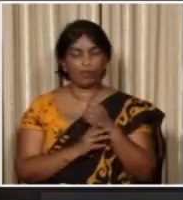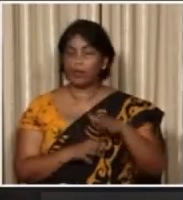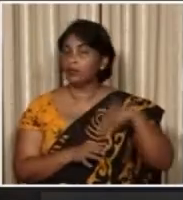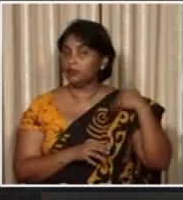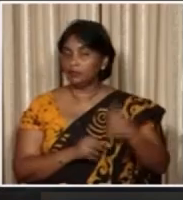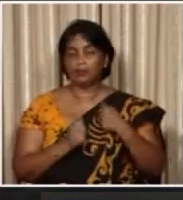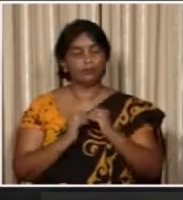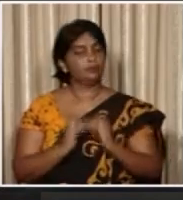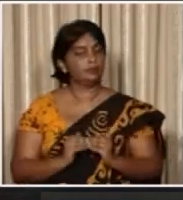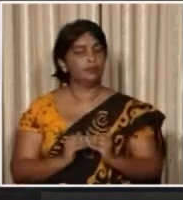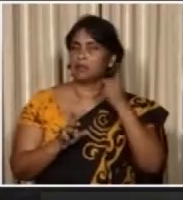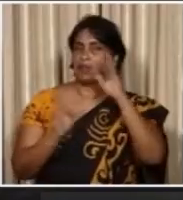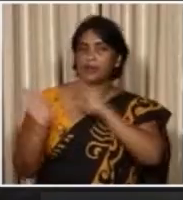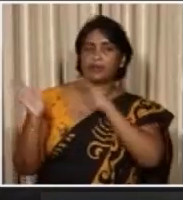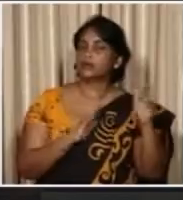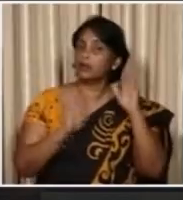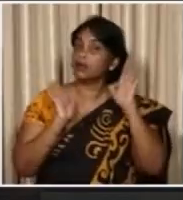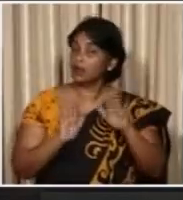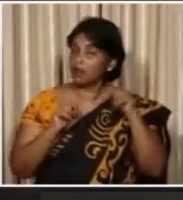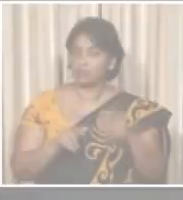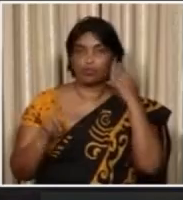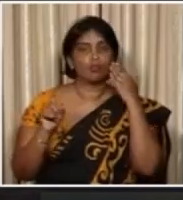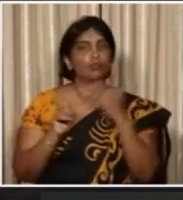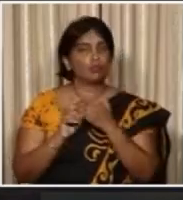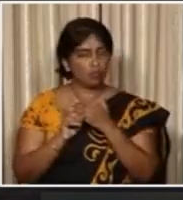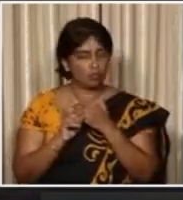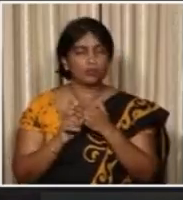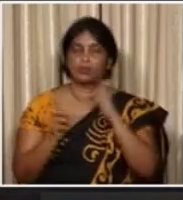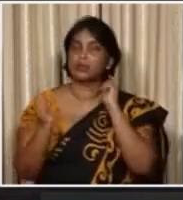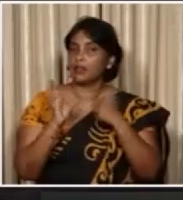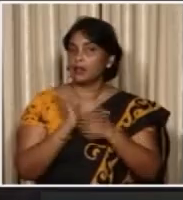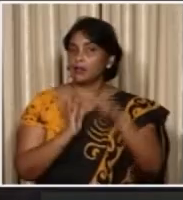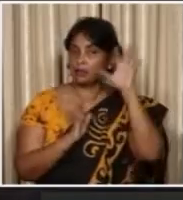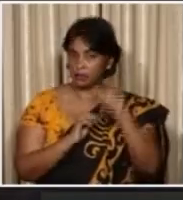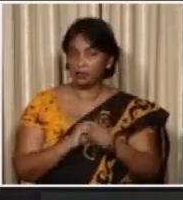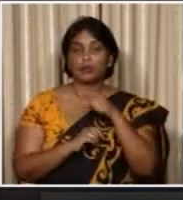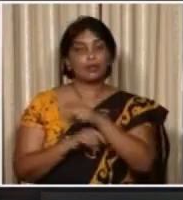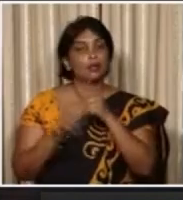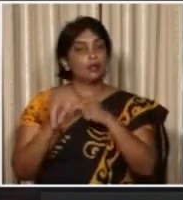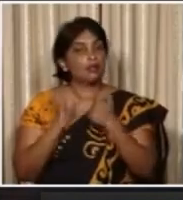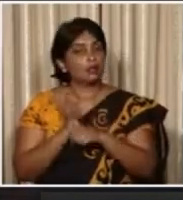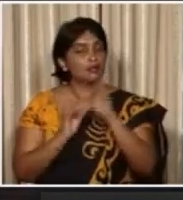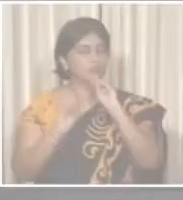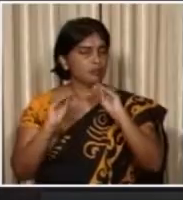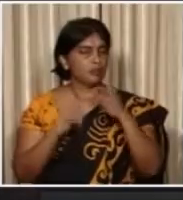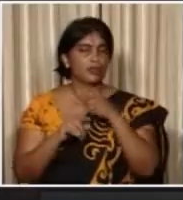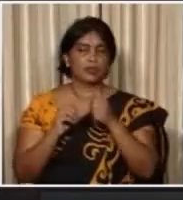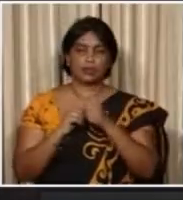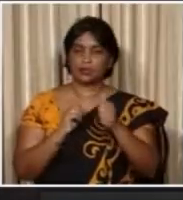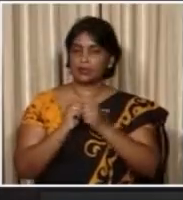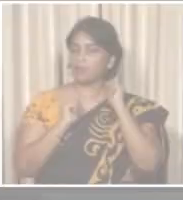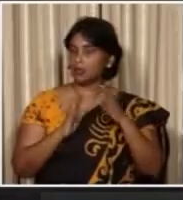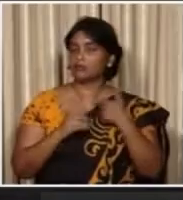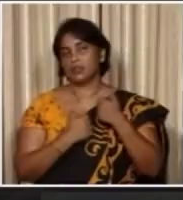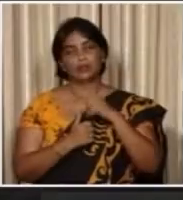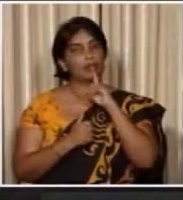පණ ගන්වන එක සක්‍රිය කරන එක. ඉතින් අද ඒ සම්බන්ධයෙන් සංශෝධන පනතක් ගෙනල්ලා තියෙනවා. ඒ පනතේ යම් සාධනීය දේවල් ගොඩක් තියෙනවා. ඒ ගැන අපි